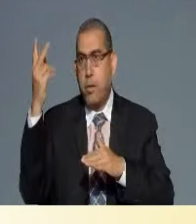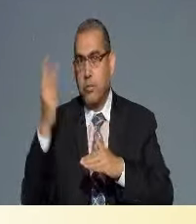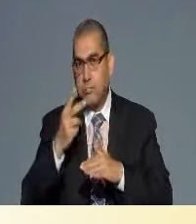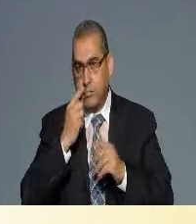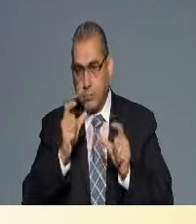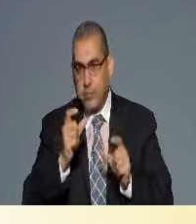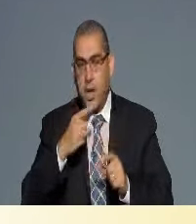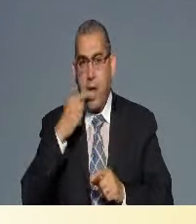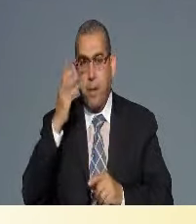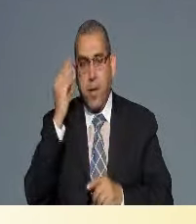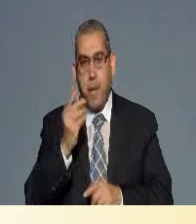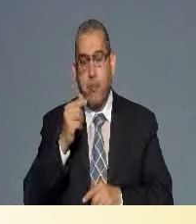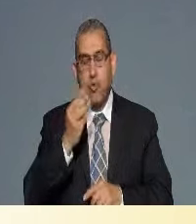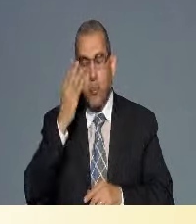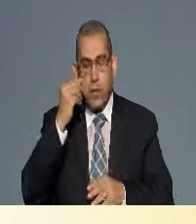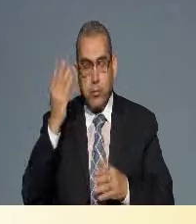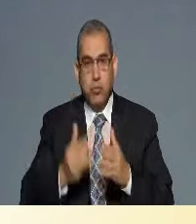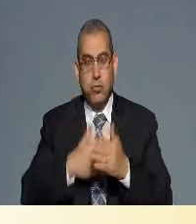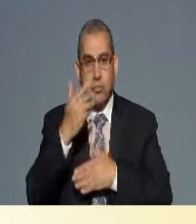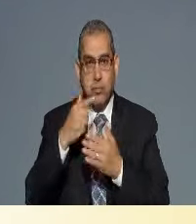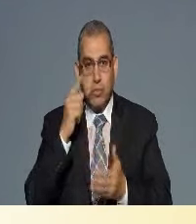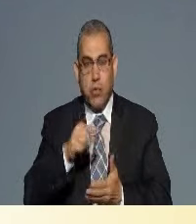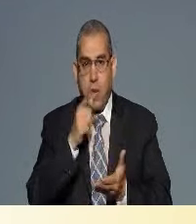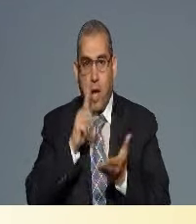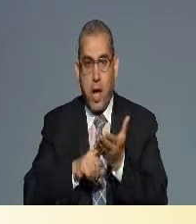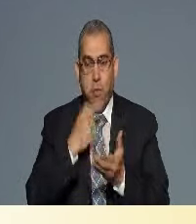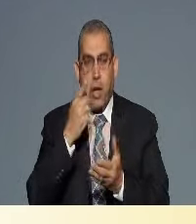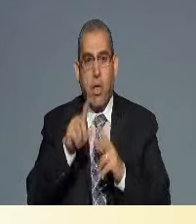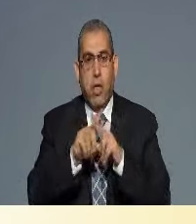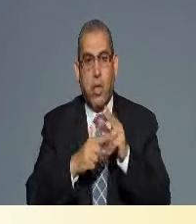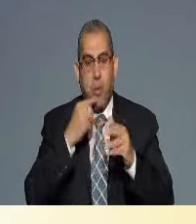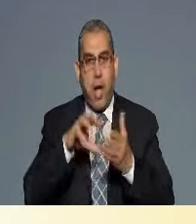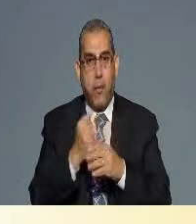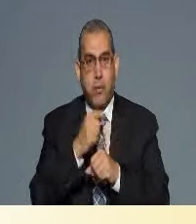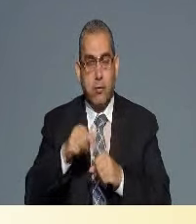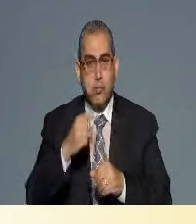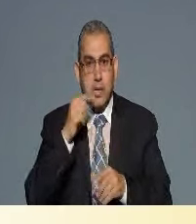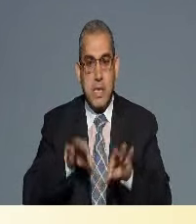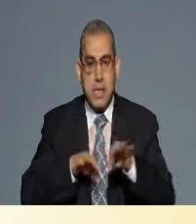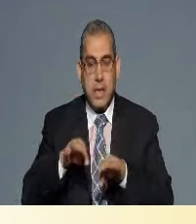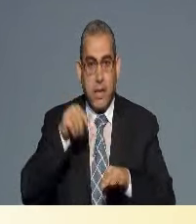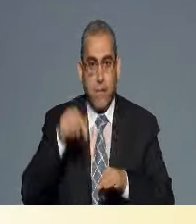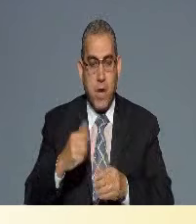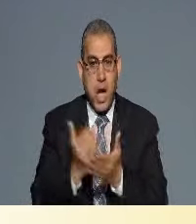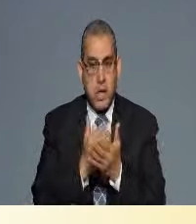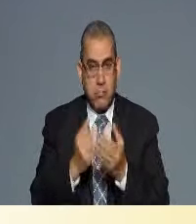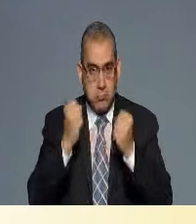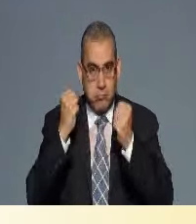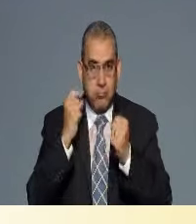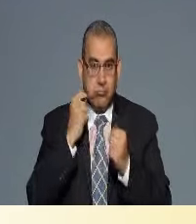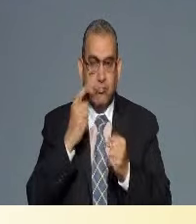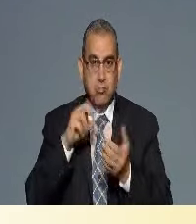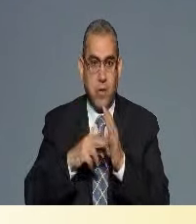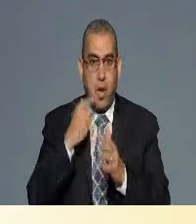آناء الليل وأطراف النهار أراجيف الخوف والفشل، وكانت هناك قوى سياسية واقتصادية تلعب